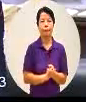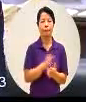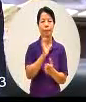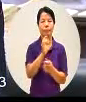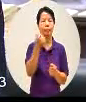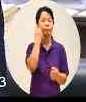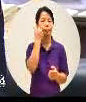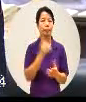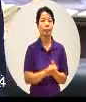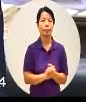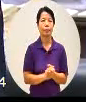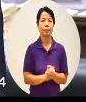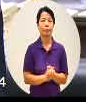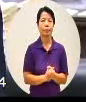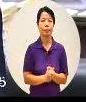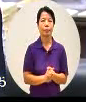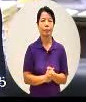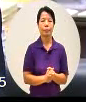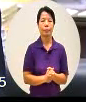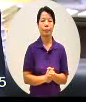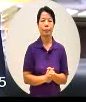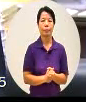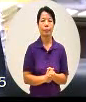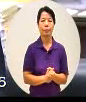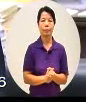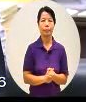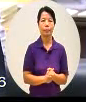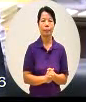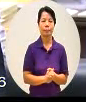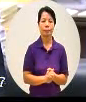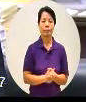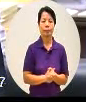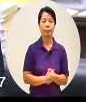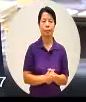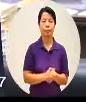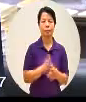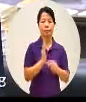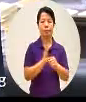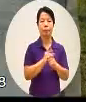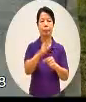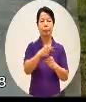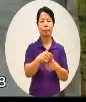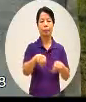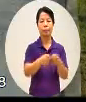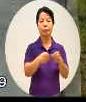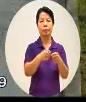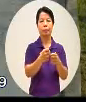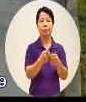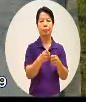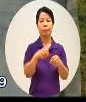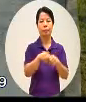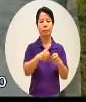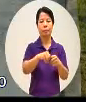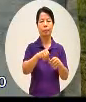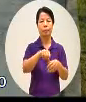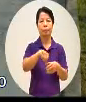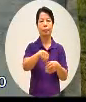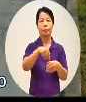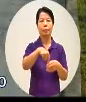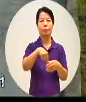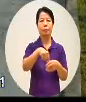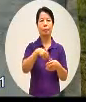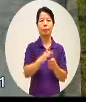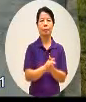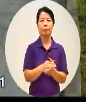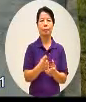人？哦，这啦，啊，这中孝一空啊，这一空啊，哦，啊，全